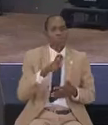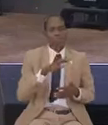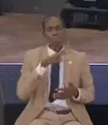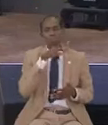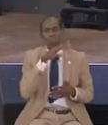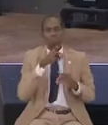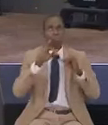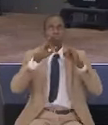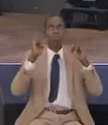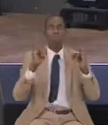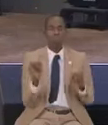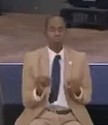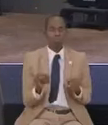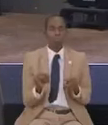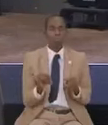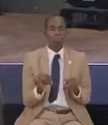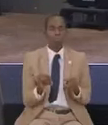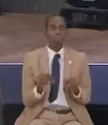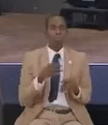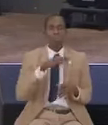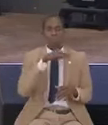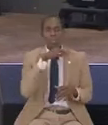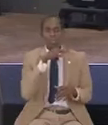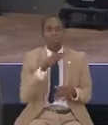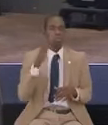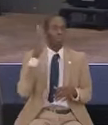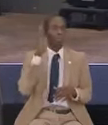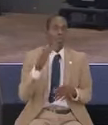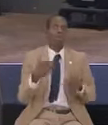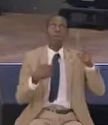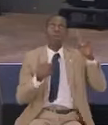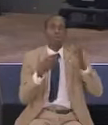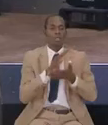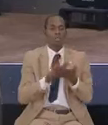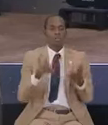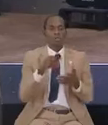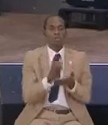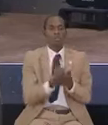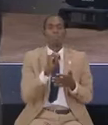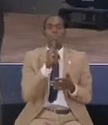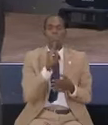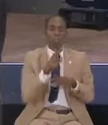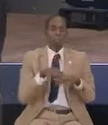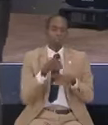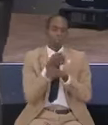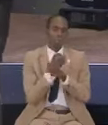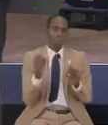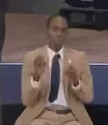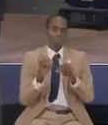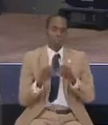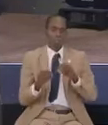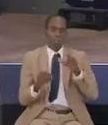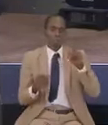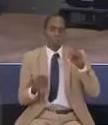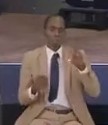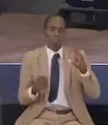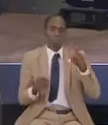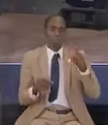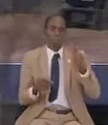Ezekiel c'est l'oeuvre de Dieu l'œuvre de Dieu j'aurais préféré de toutes vos sœurs et de toutes vos idoles c'est le salut